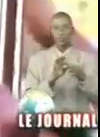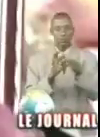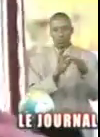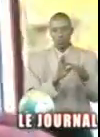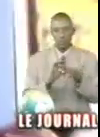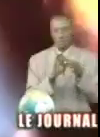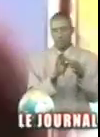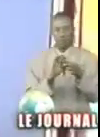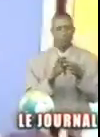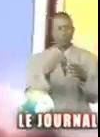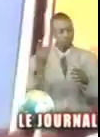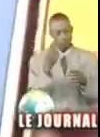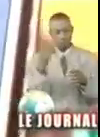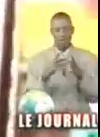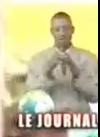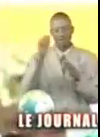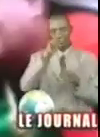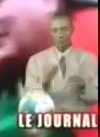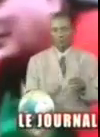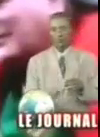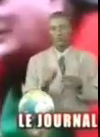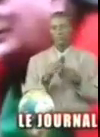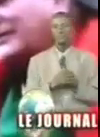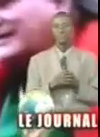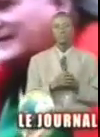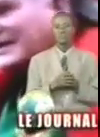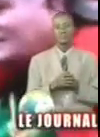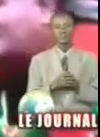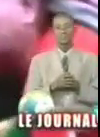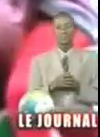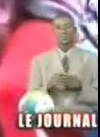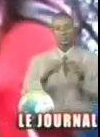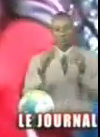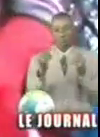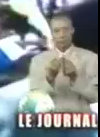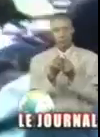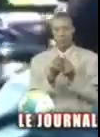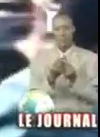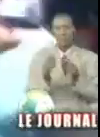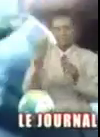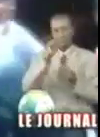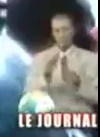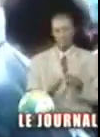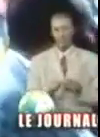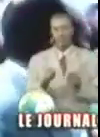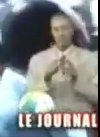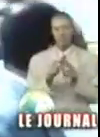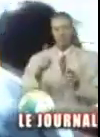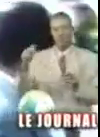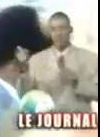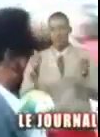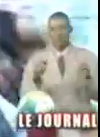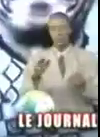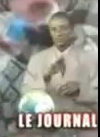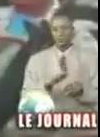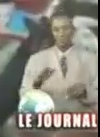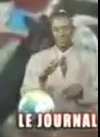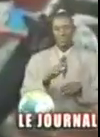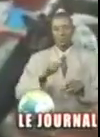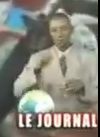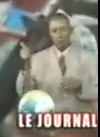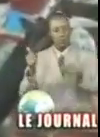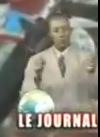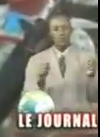coopération bilatérale avec l'Afrique du Sud. Des troupes sud-africaines et celles des autres pays amis accompagnent la